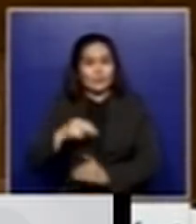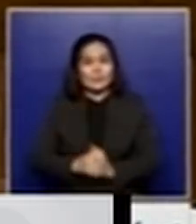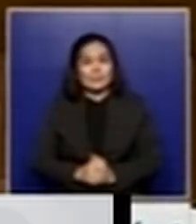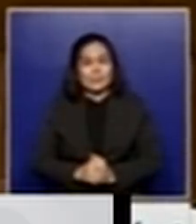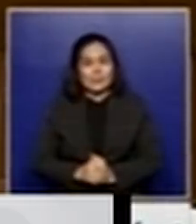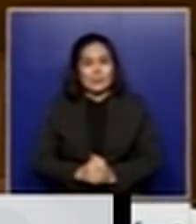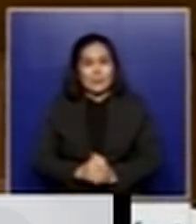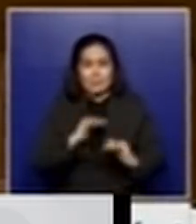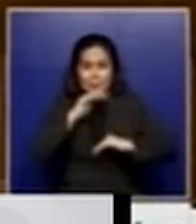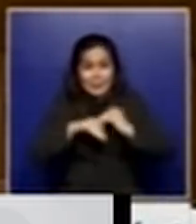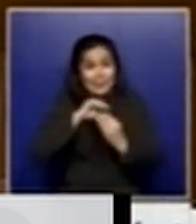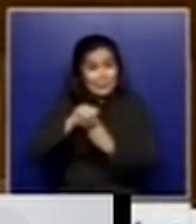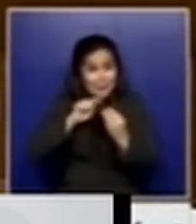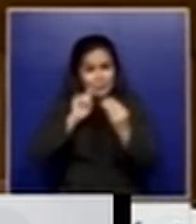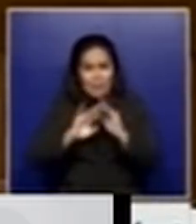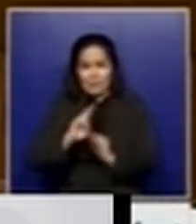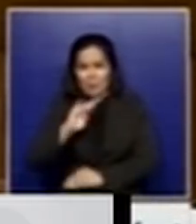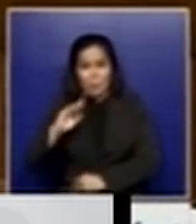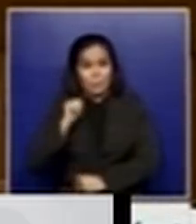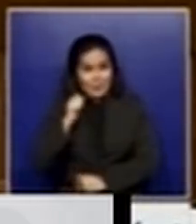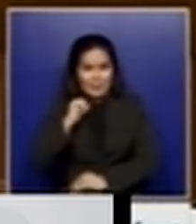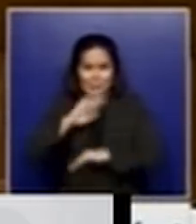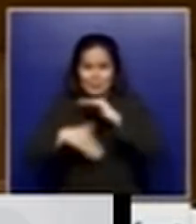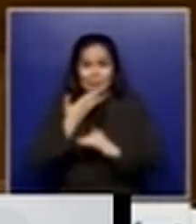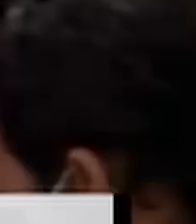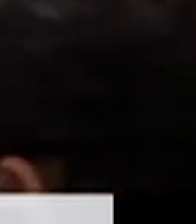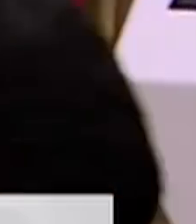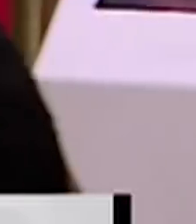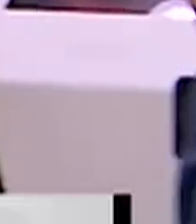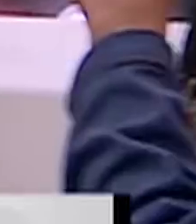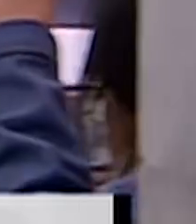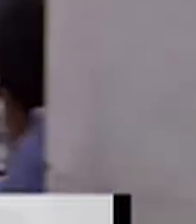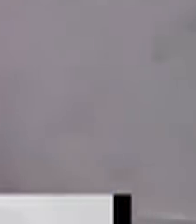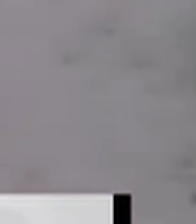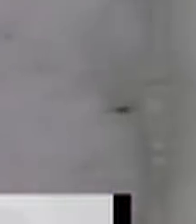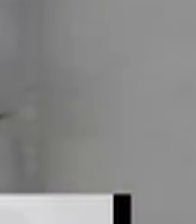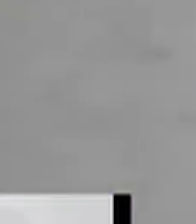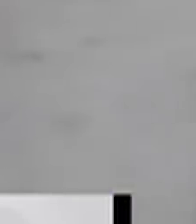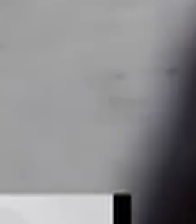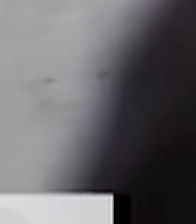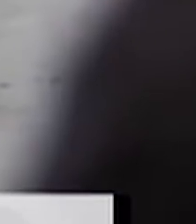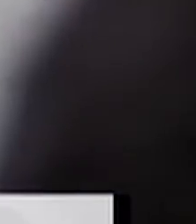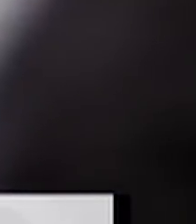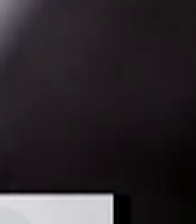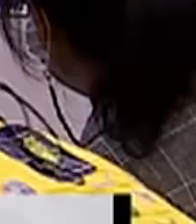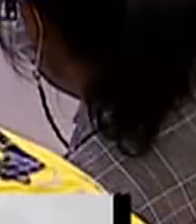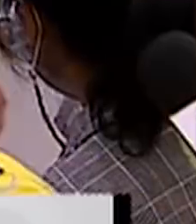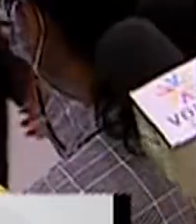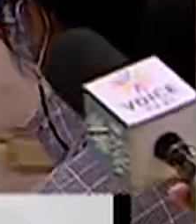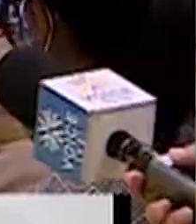เทศไม่ยอมทิ้งประชาชนให้เผชิญปัญหาตามลำพังเพราะมีความเป็นชายชาติทหารสูงมากเนี่ยมันผิดฝาผิดตัวมากนะคะ